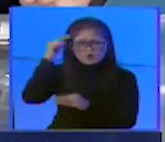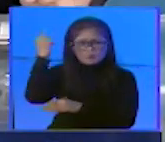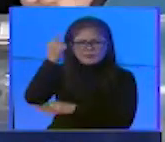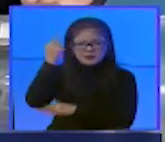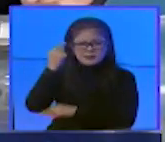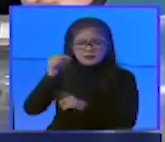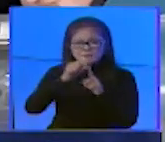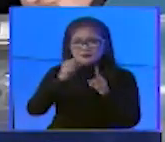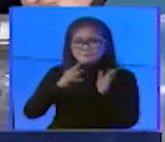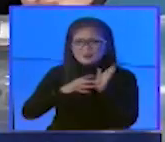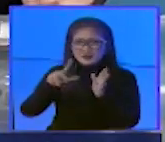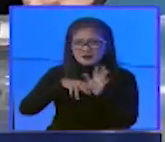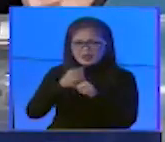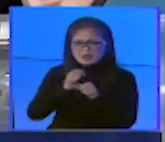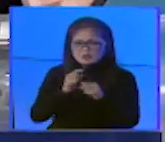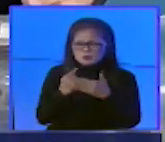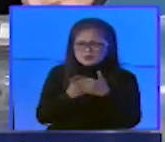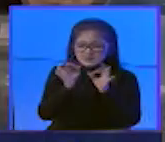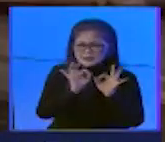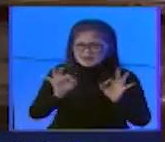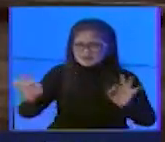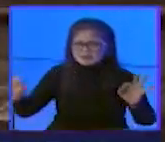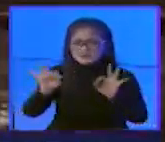Pemalang disterilisasi.